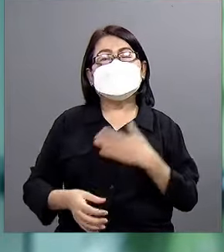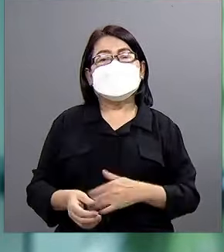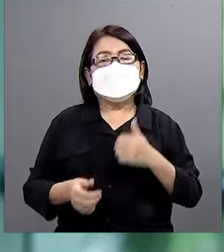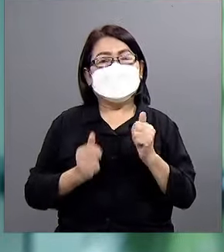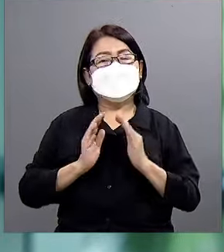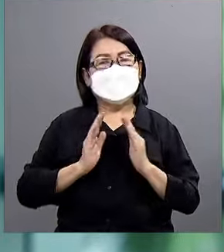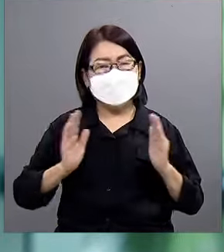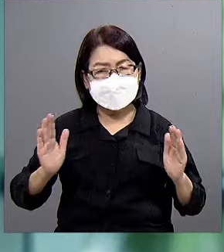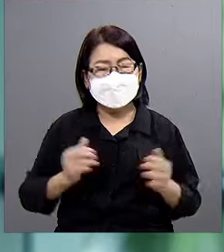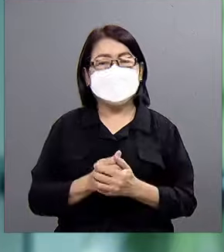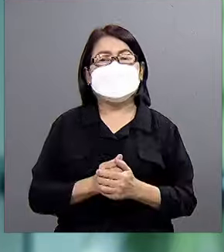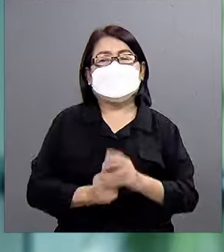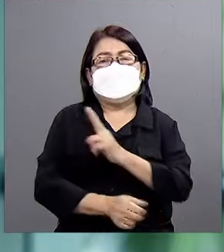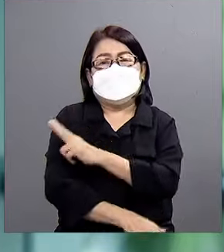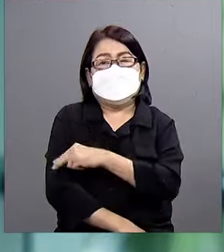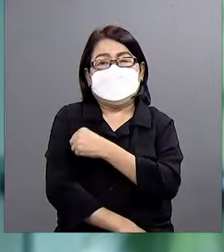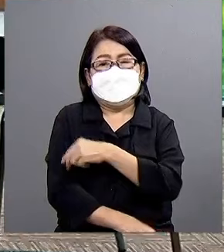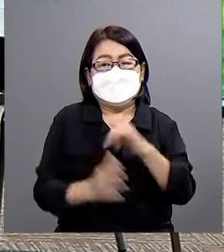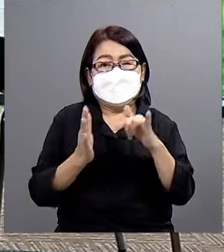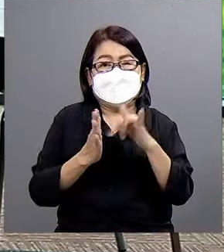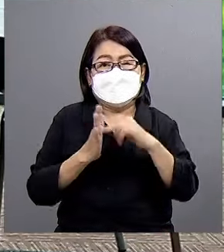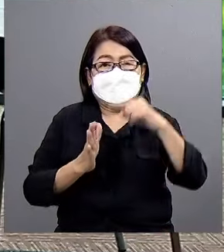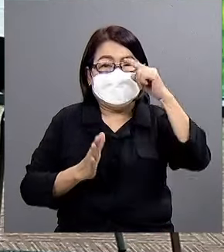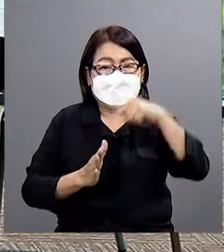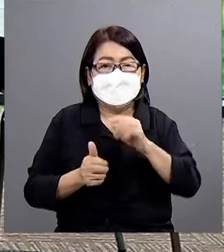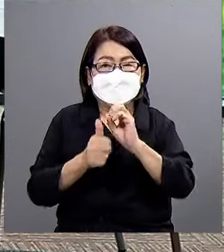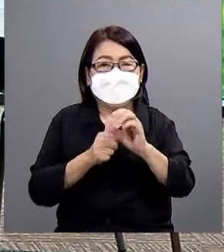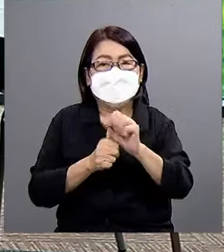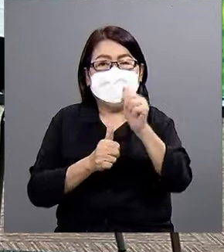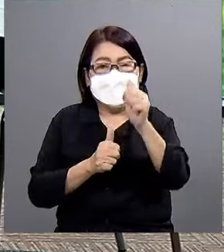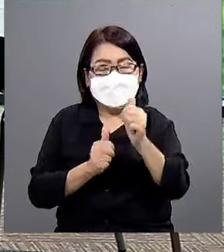ารีนะคะแพทย์แผนไทยที่มาให้คำแนะนำดีๆด้วยค่ะขอบคุณมากค่ะ ขอบคุณครับ